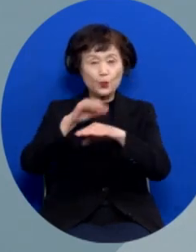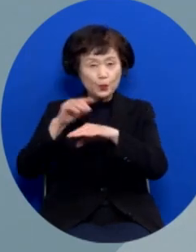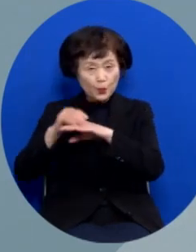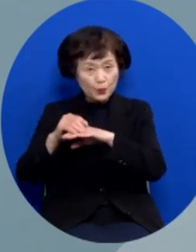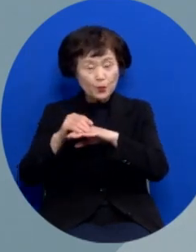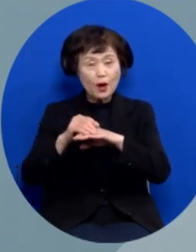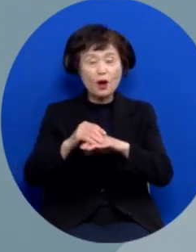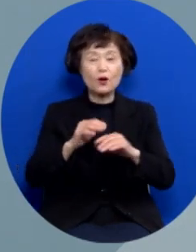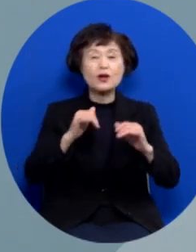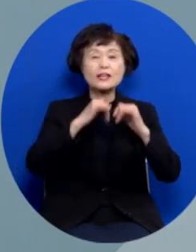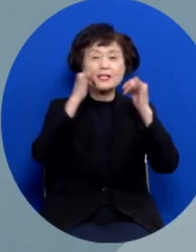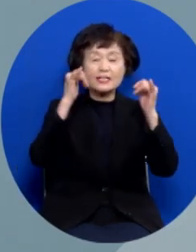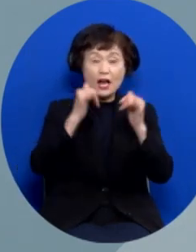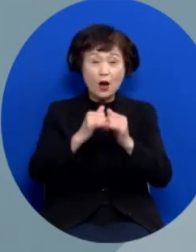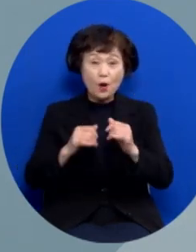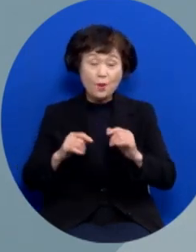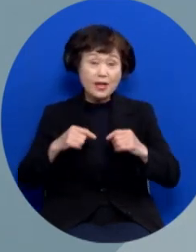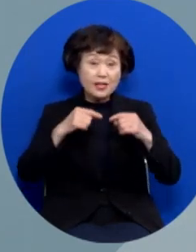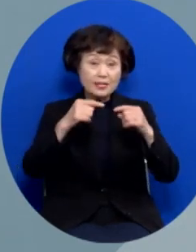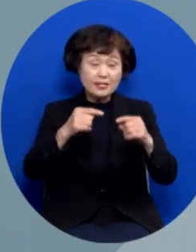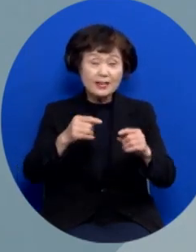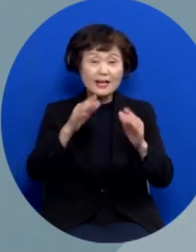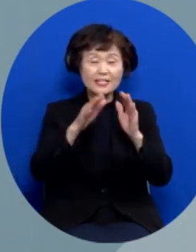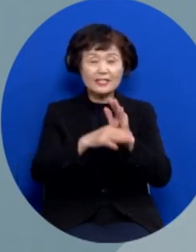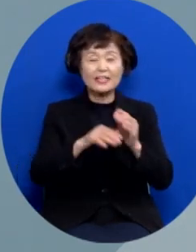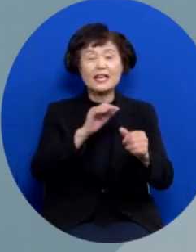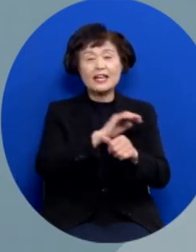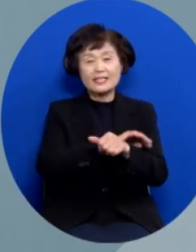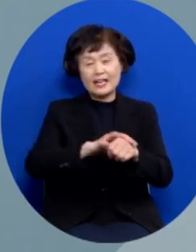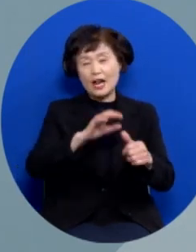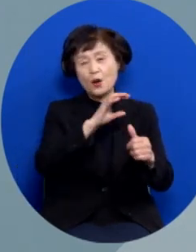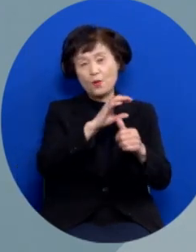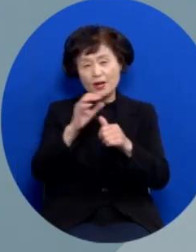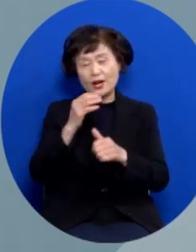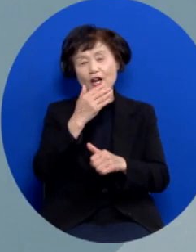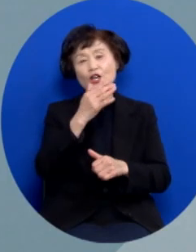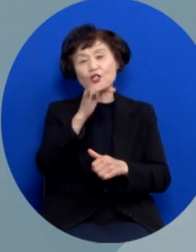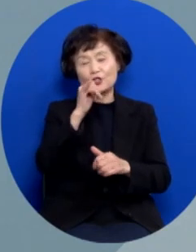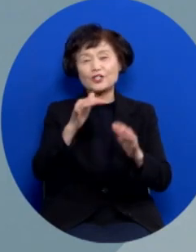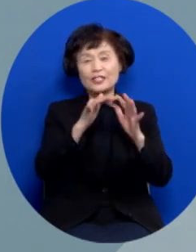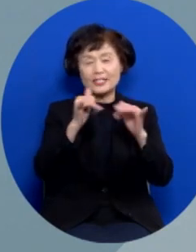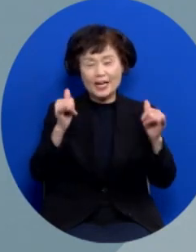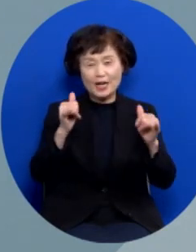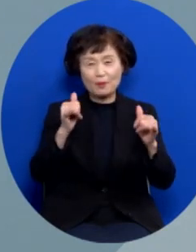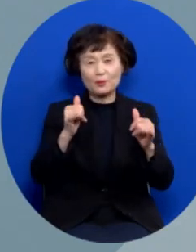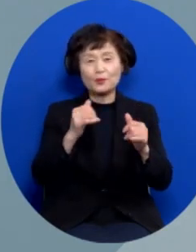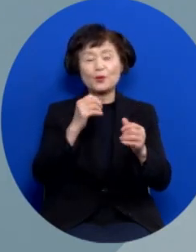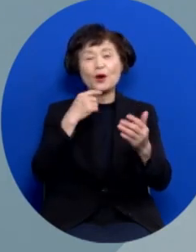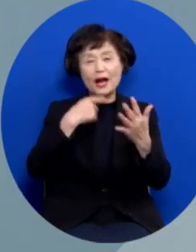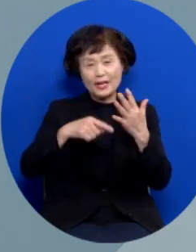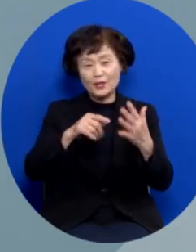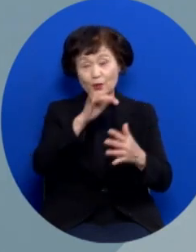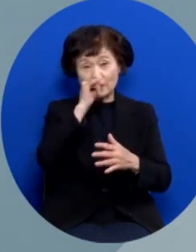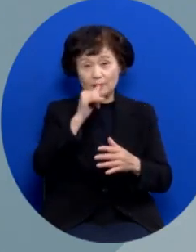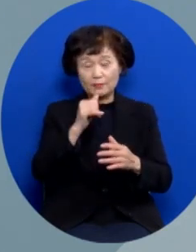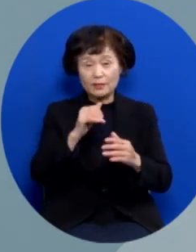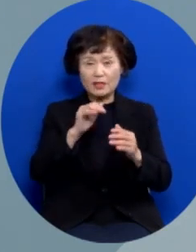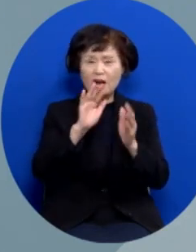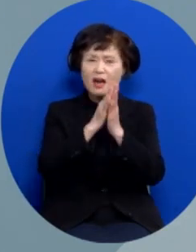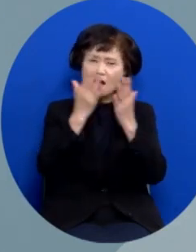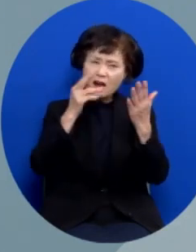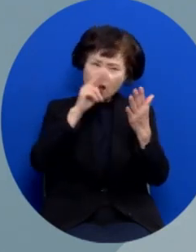사회에 나왔을 때 예체능 분야에서 잘 활용될 수 있는 인재들로 세워 나가고 있고요 독소량이 많이 부족한